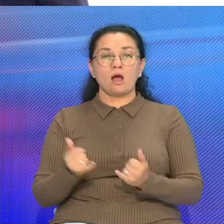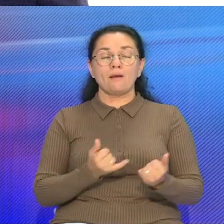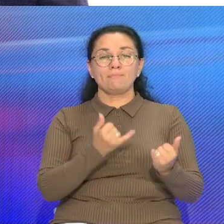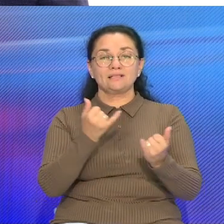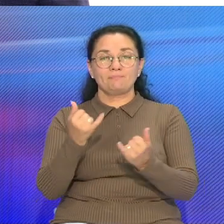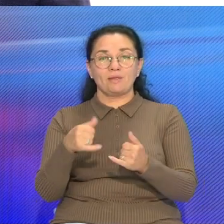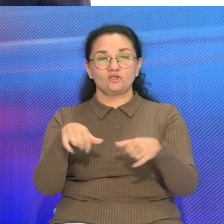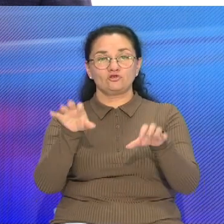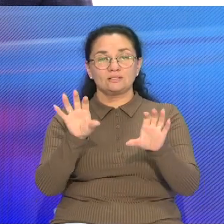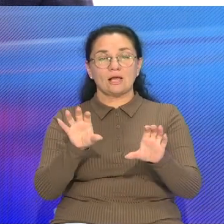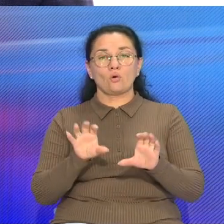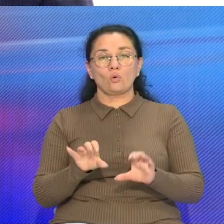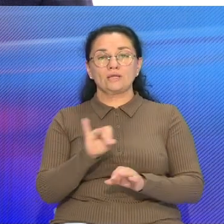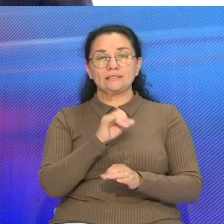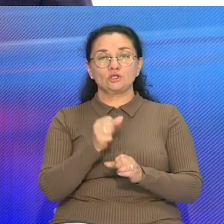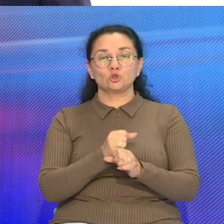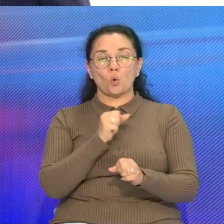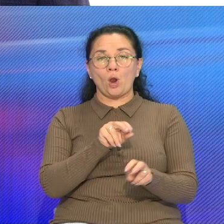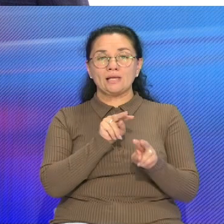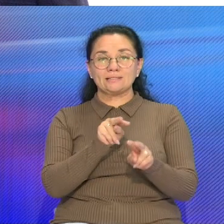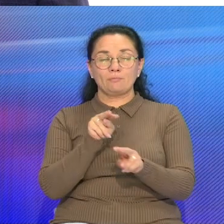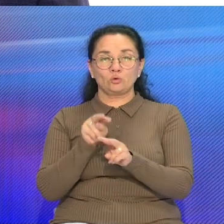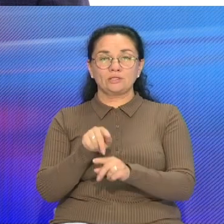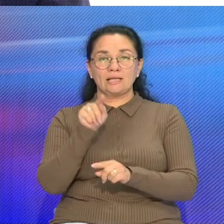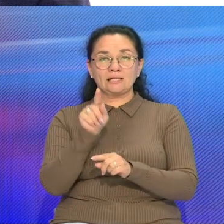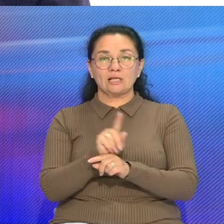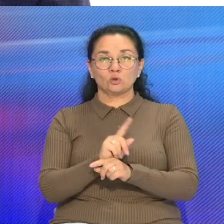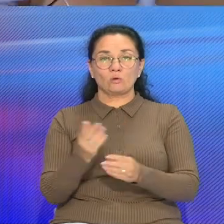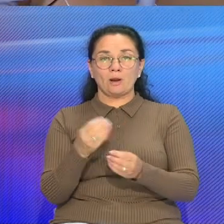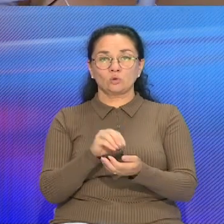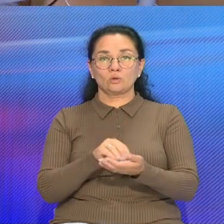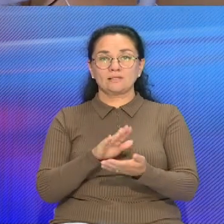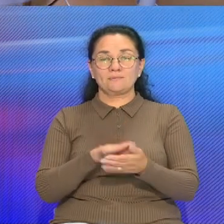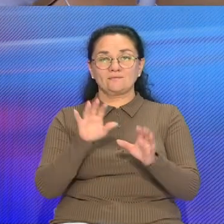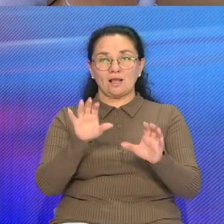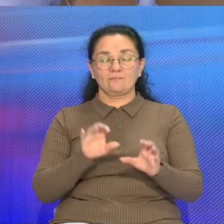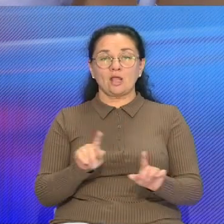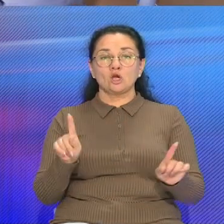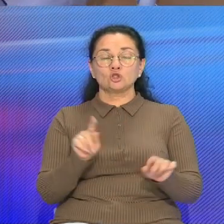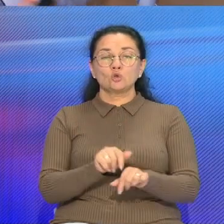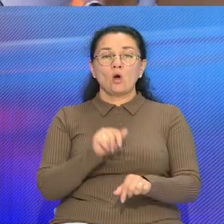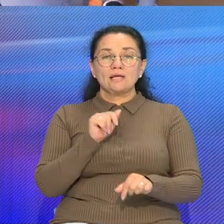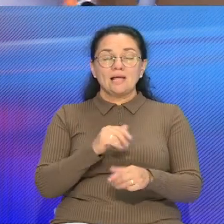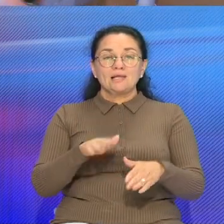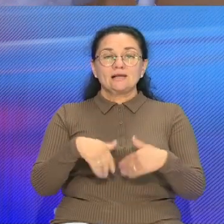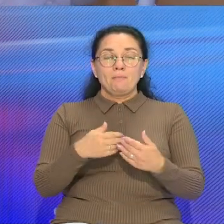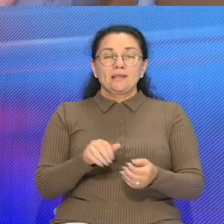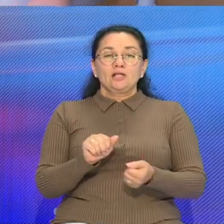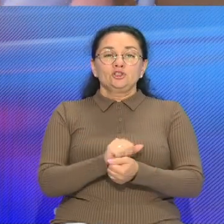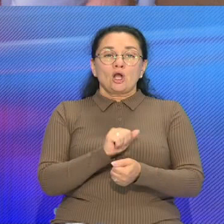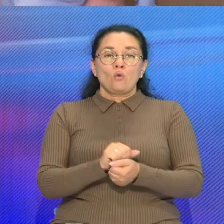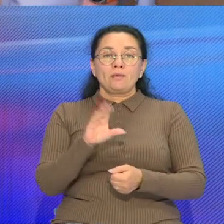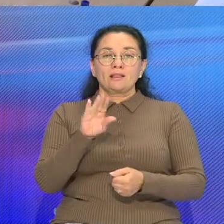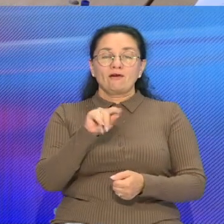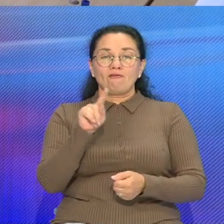законность и строгое соблюдение тех норм, которые прописаны в законодательстве. Что тычется термина подачи документов у ВНУ, то на